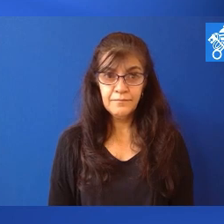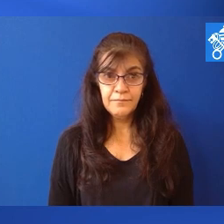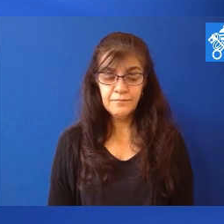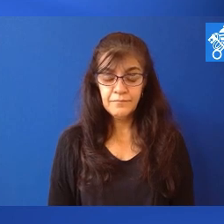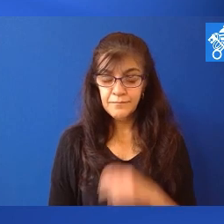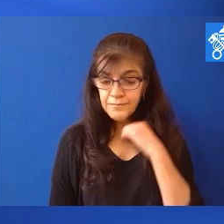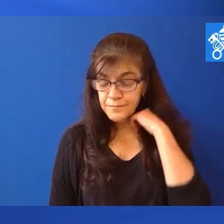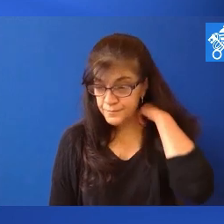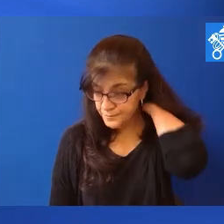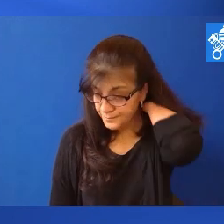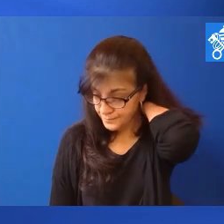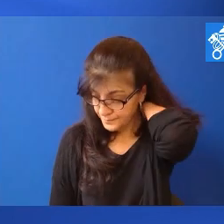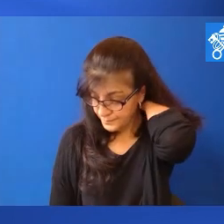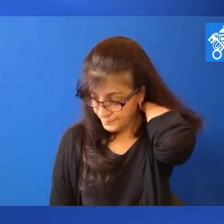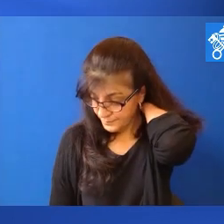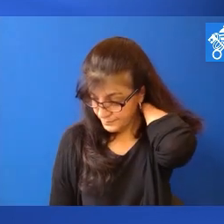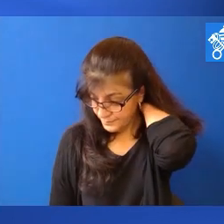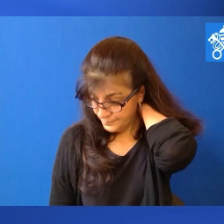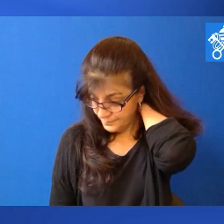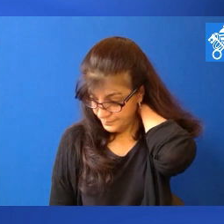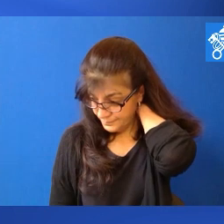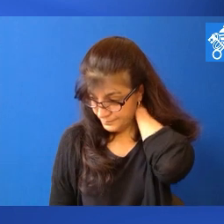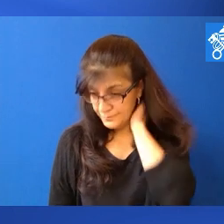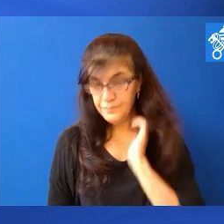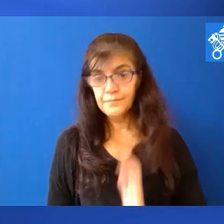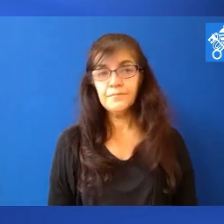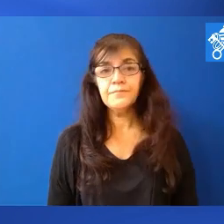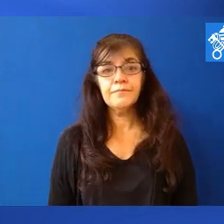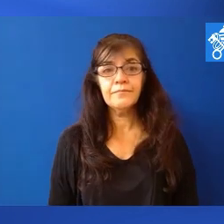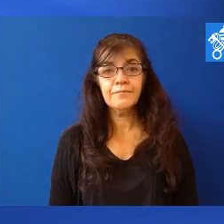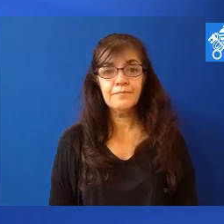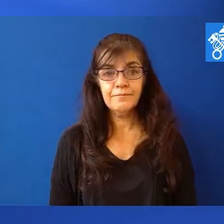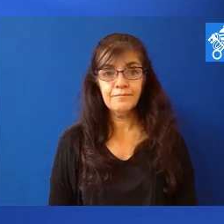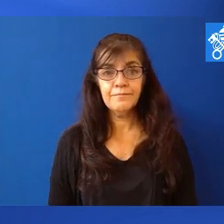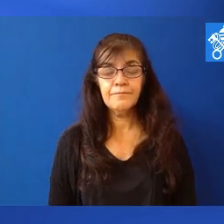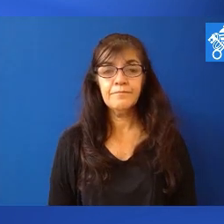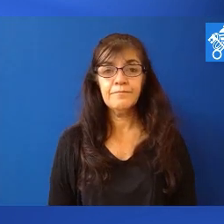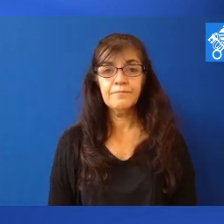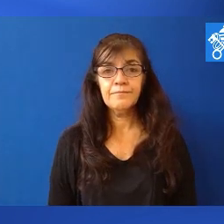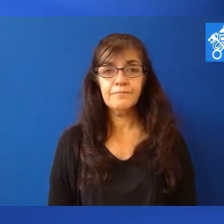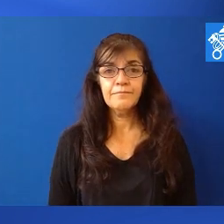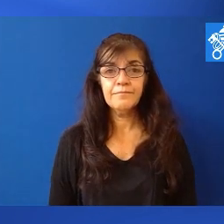يمكننا أن نخرج أقوى من الجانب الإنساني والروحي.